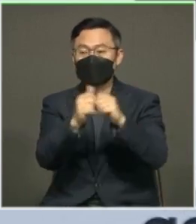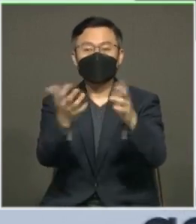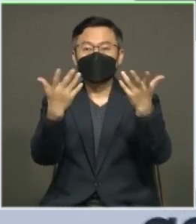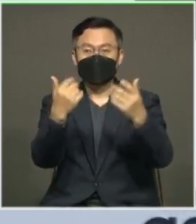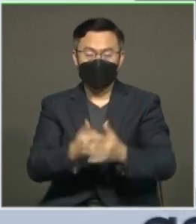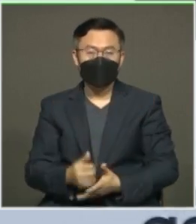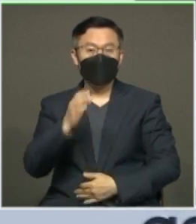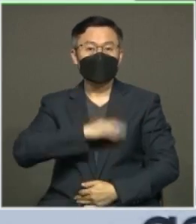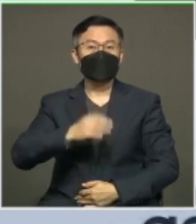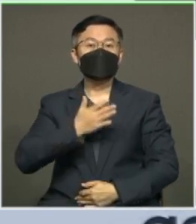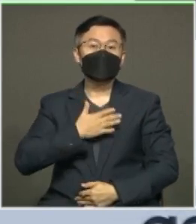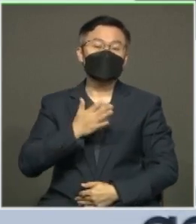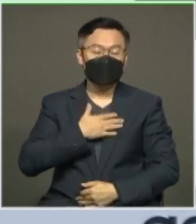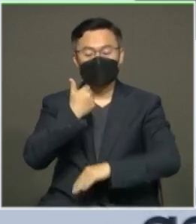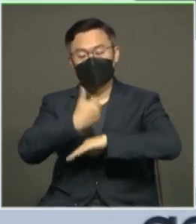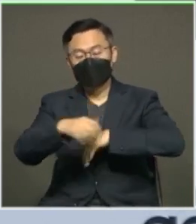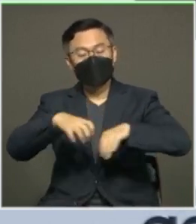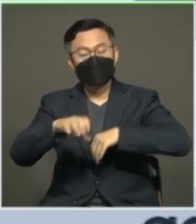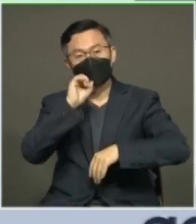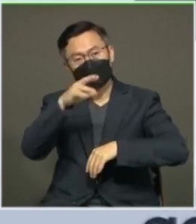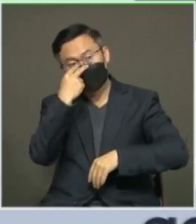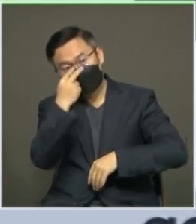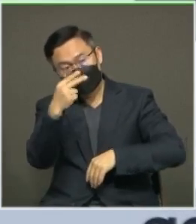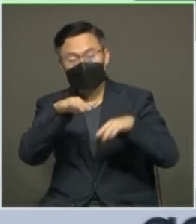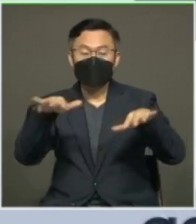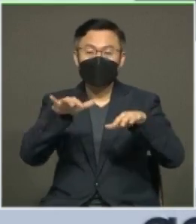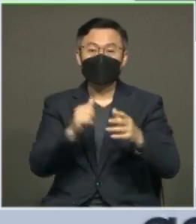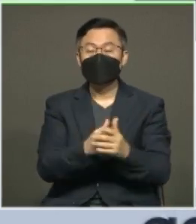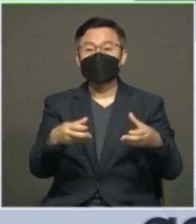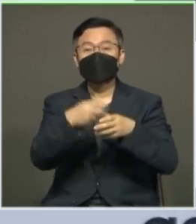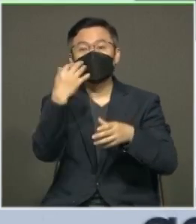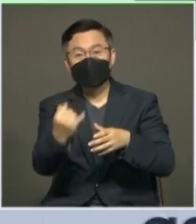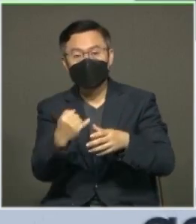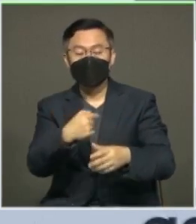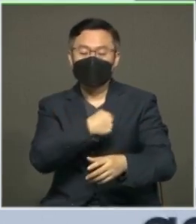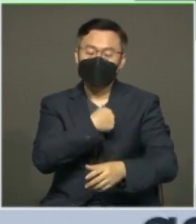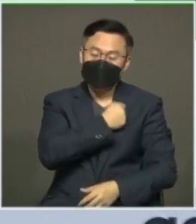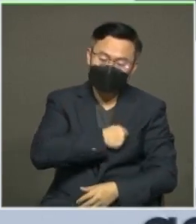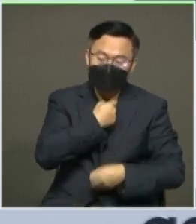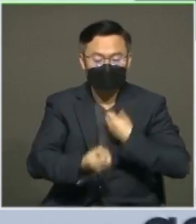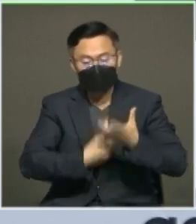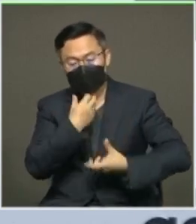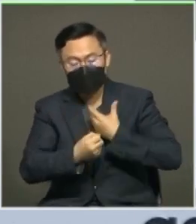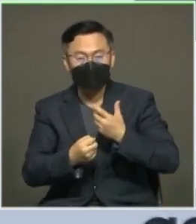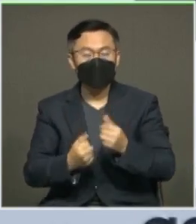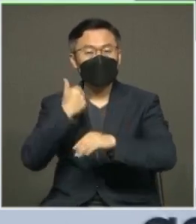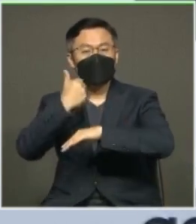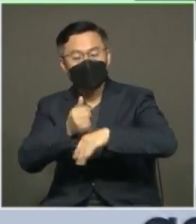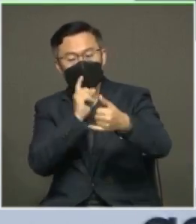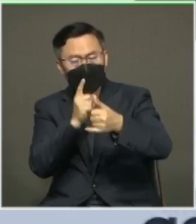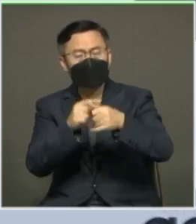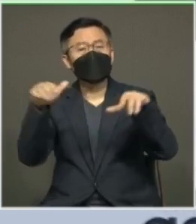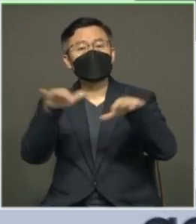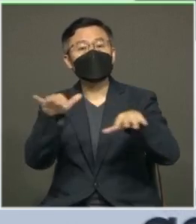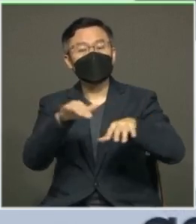าจจะมองว่านี่เป็นเรื่องธรรมดาของวงการ พ่ายแพ้ด้วยมันก็ย่อมมีความรู้สึกแบบนี้เกิดขึ้นแต่จริงๆแล้วแม็กโทมินีอีกค